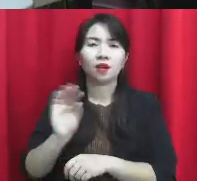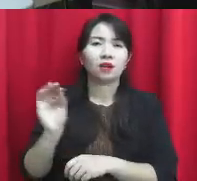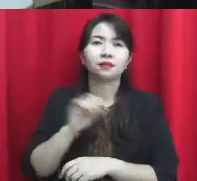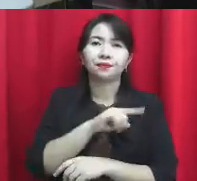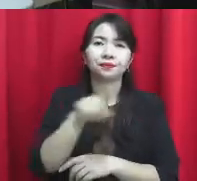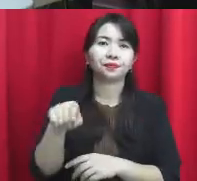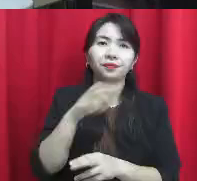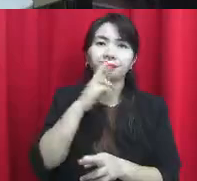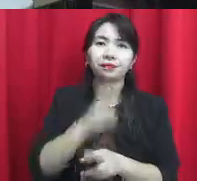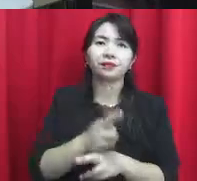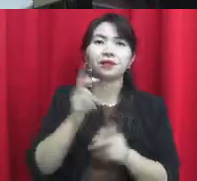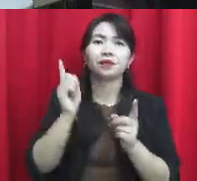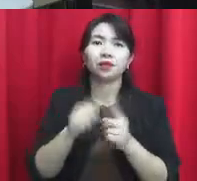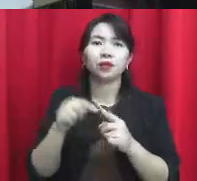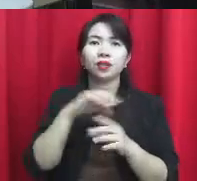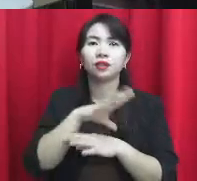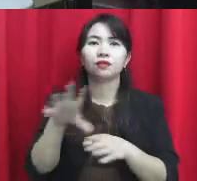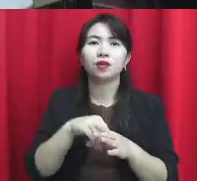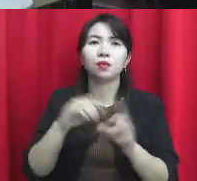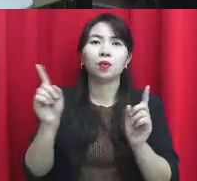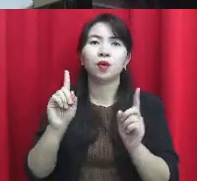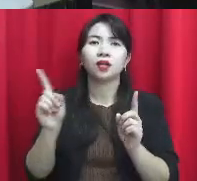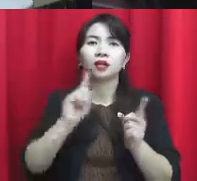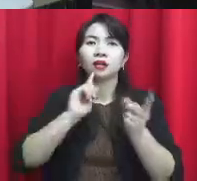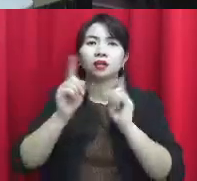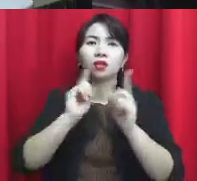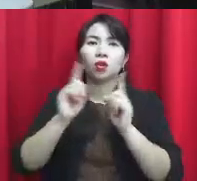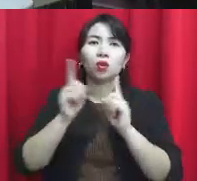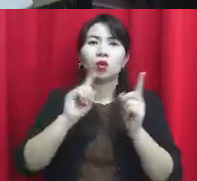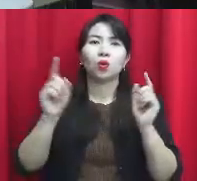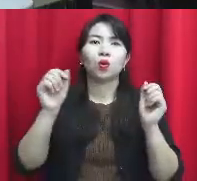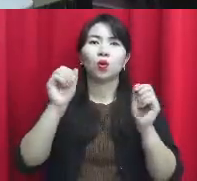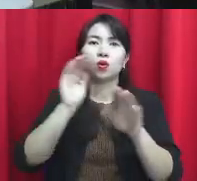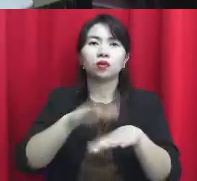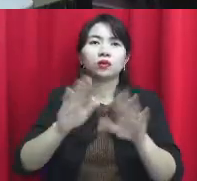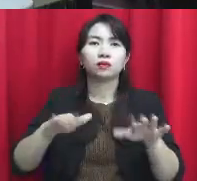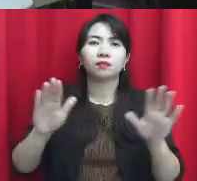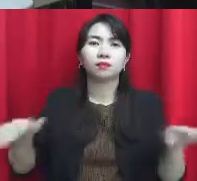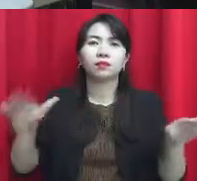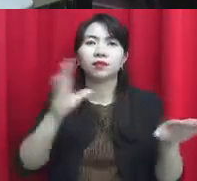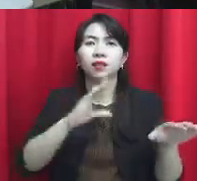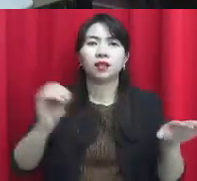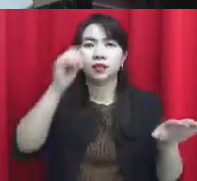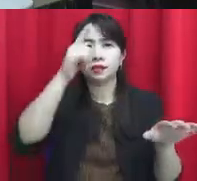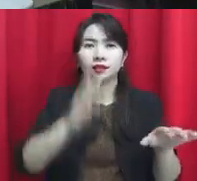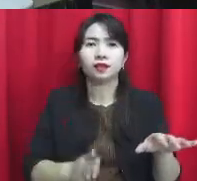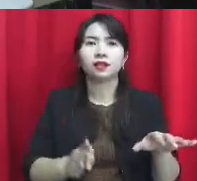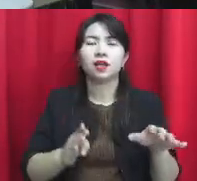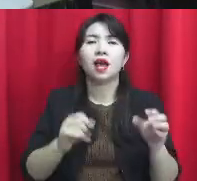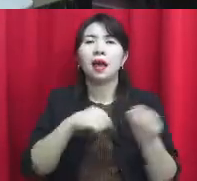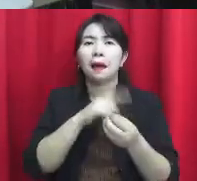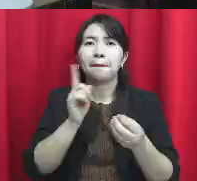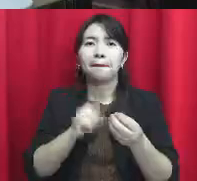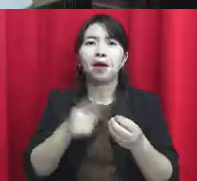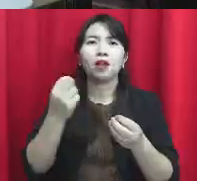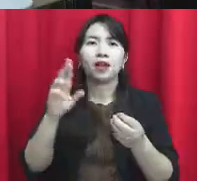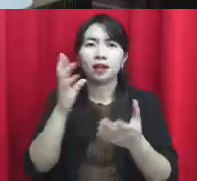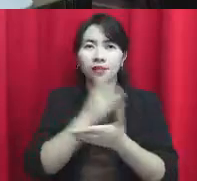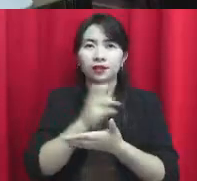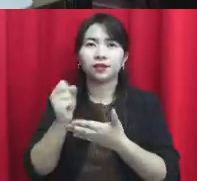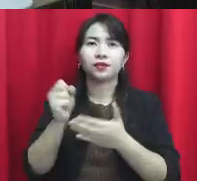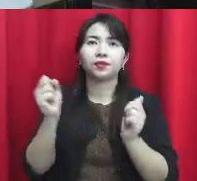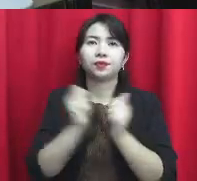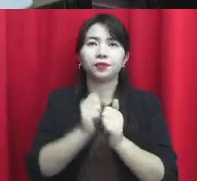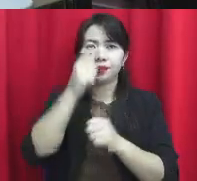karapatan na pakialaman ang usapan ng mga kabataan at na Diyos regarding their relationship